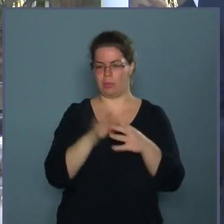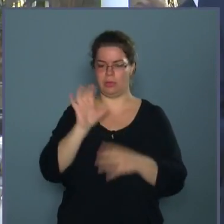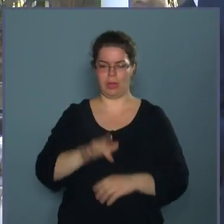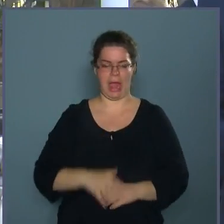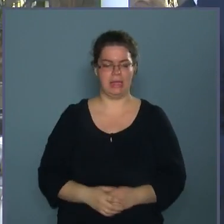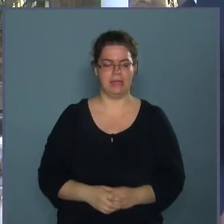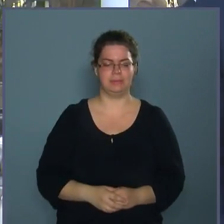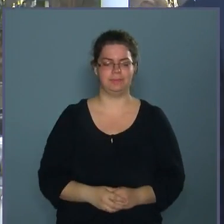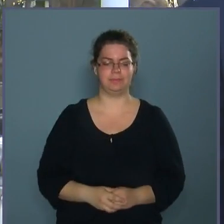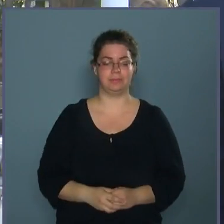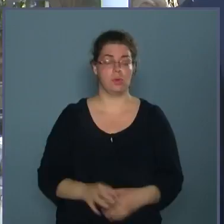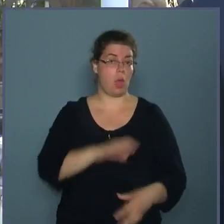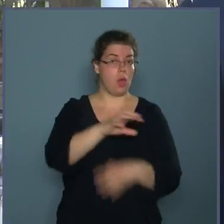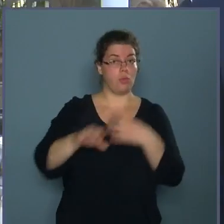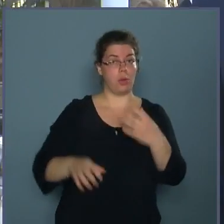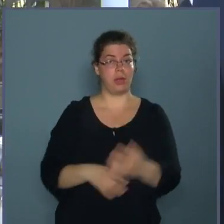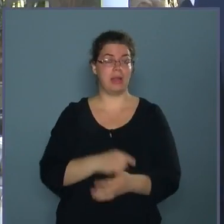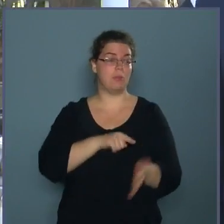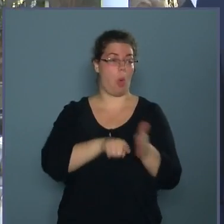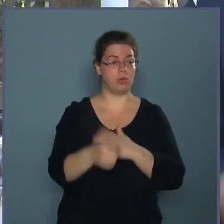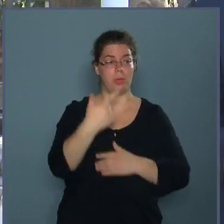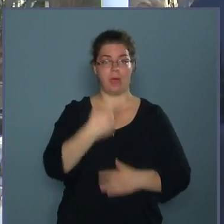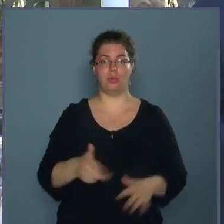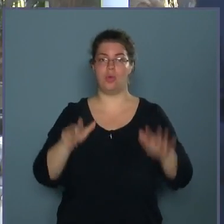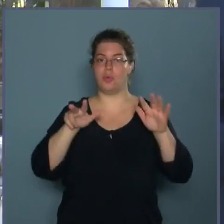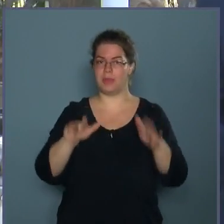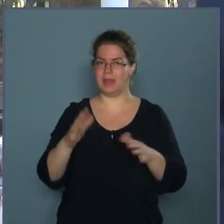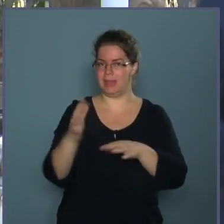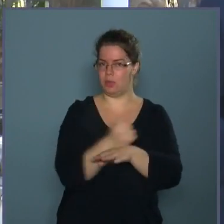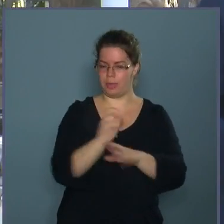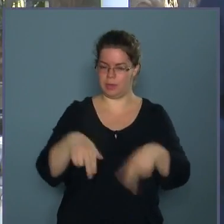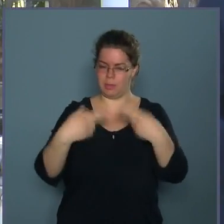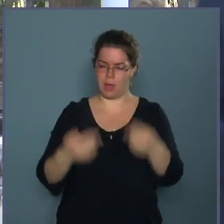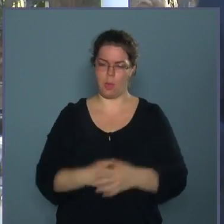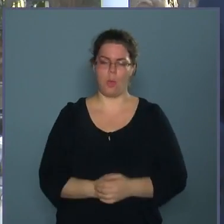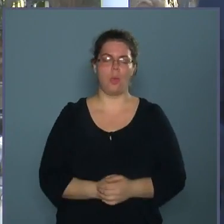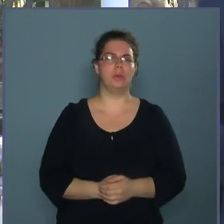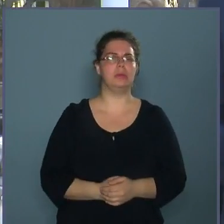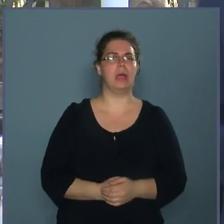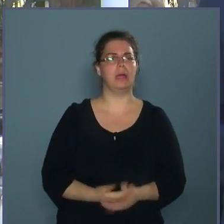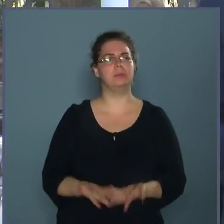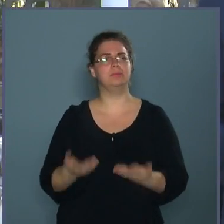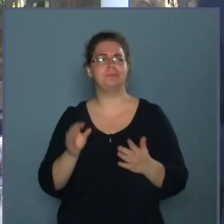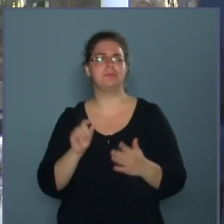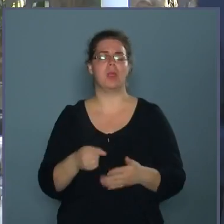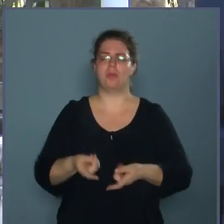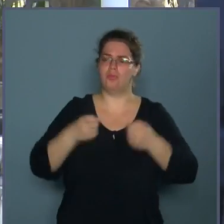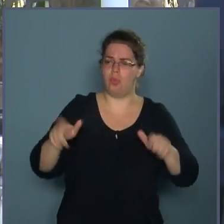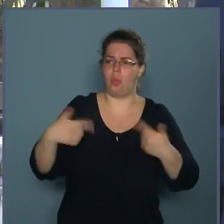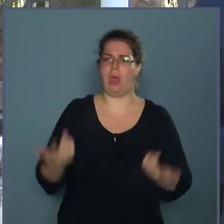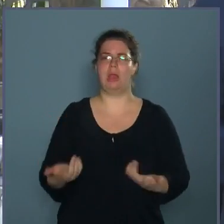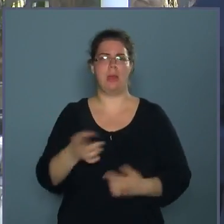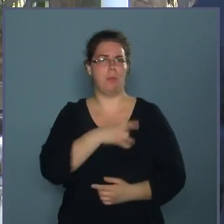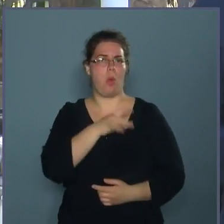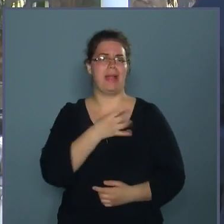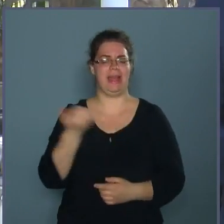ellen. A forradalom október 28-i győzelme után hitet tett a független, polgári